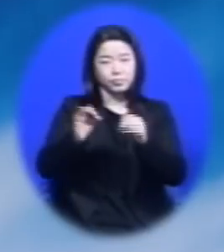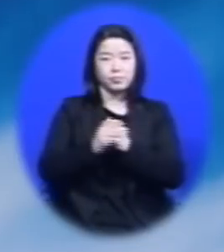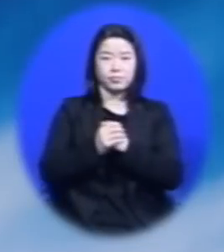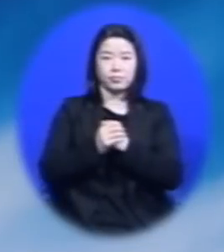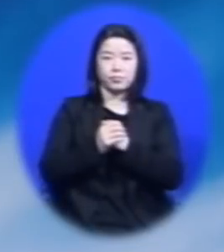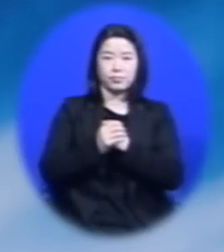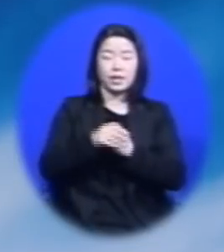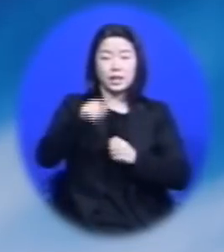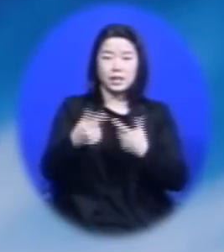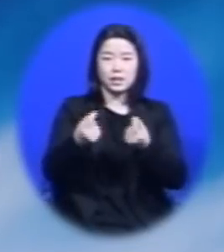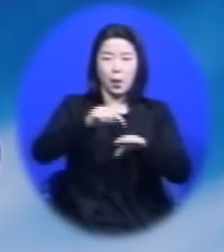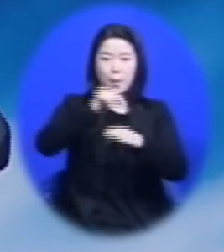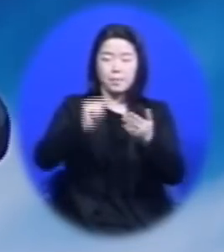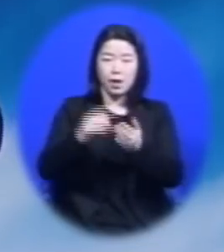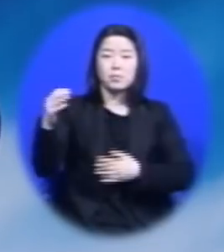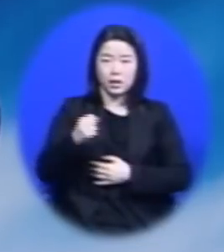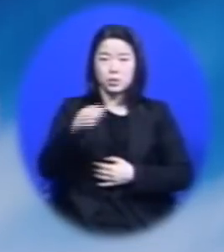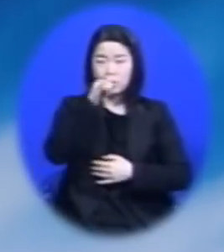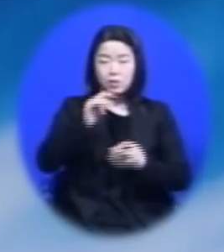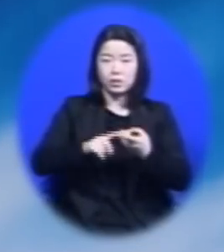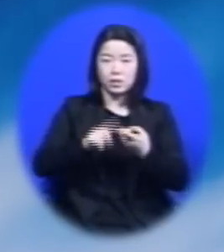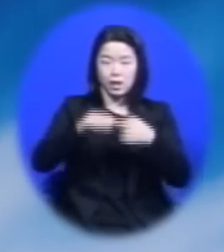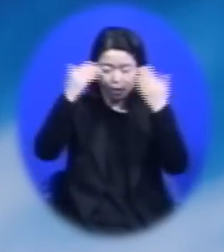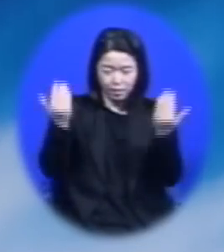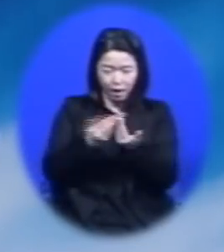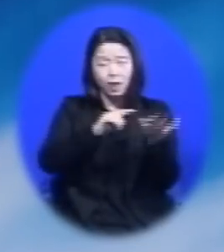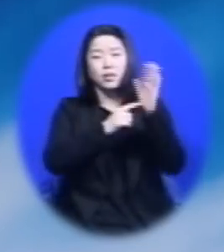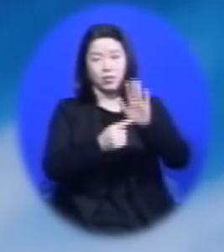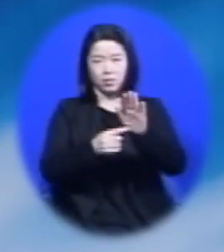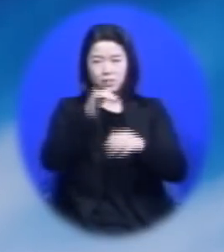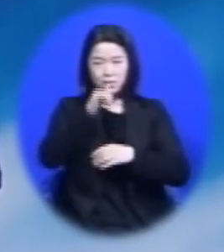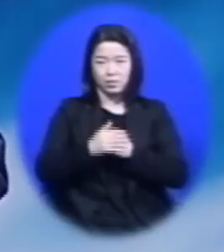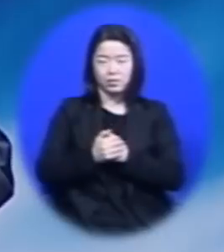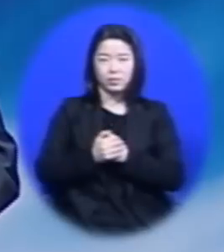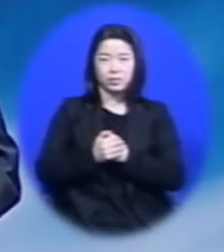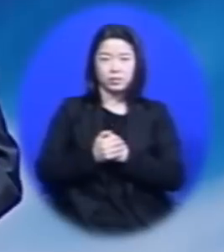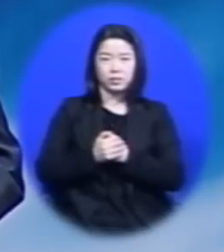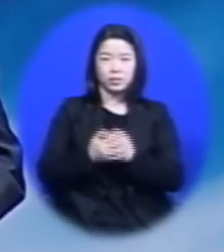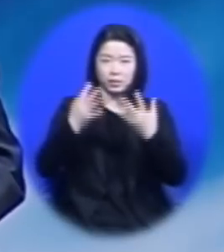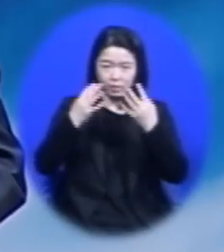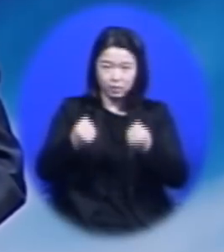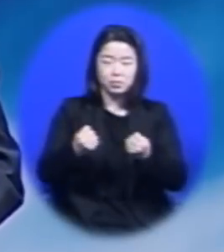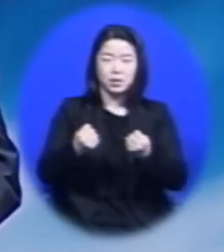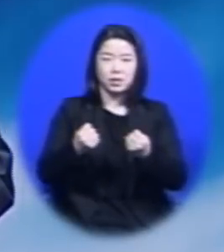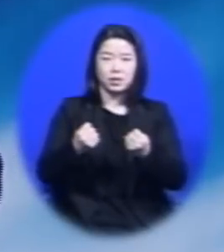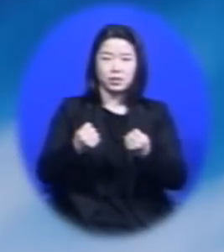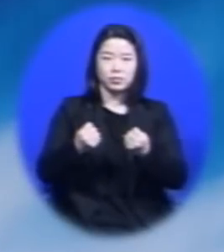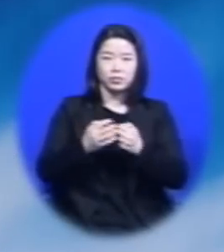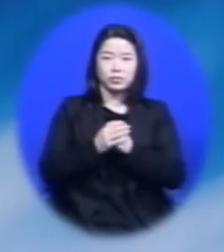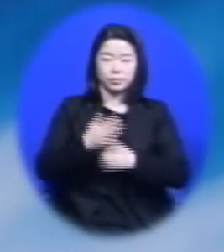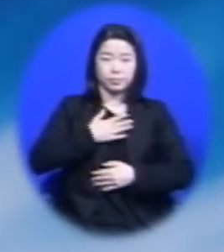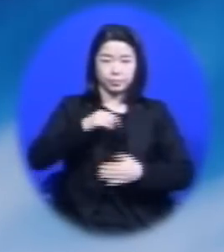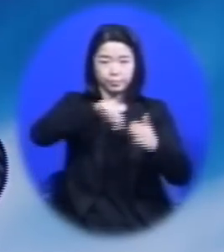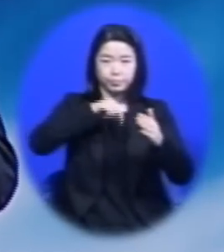거야 이런 마음을 가지고 있는 것을 그 내신 거예 얼마나